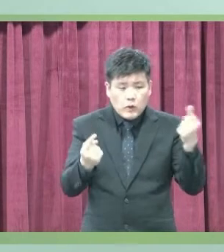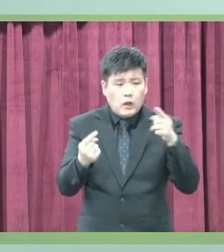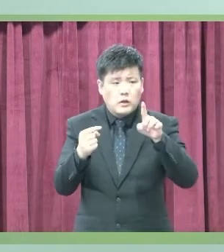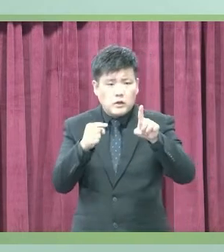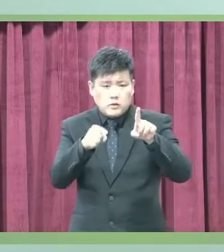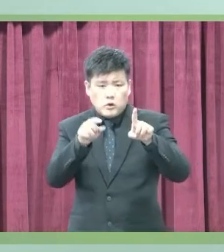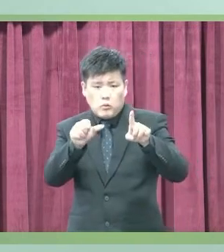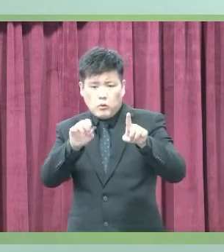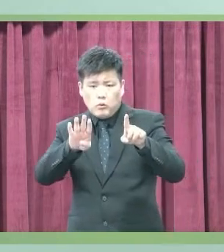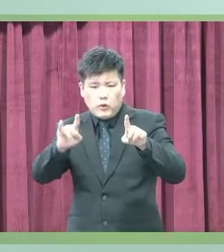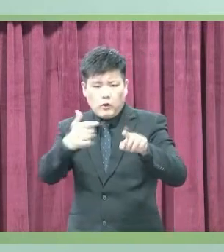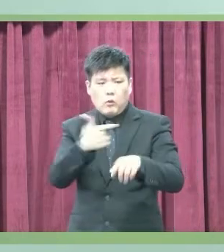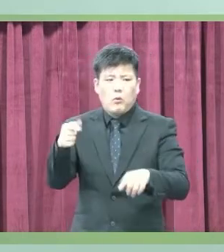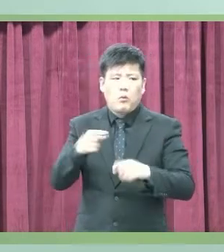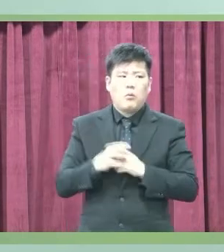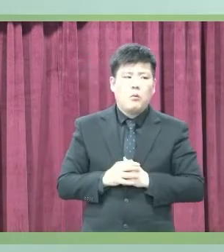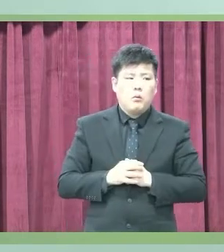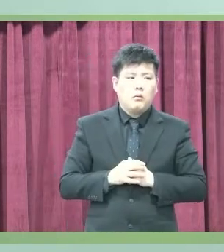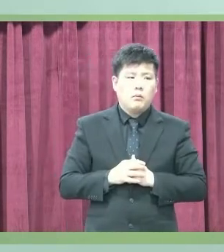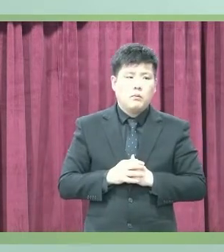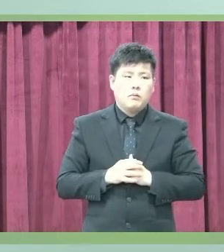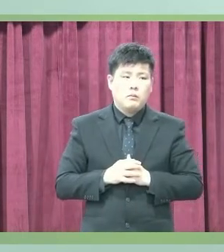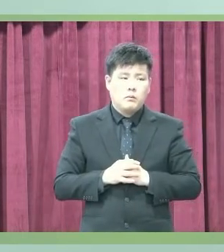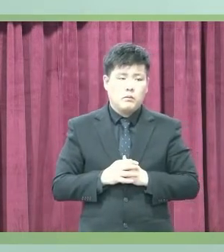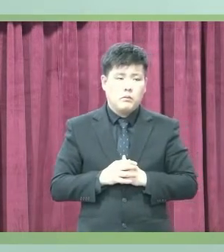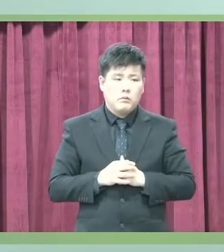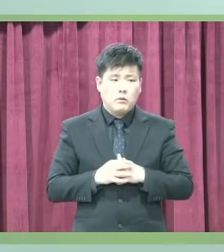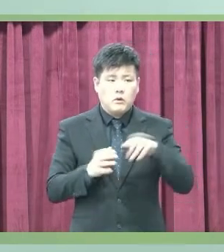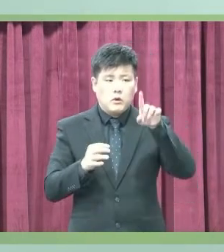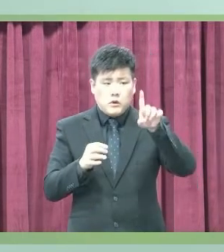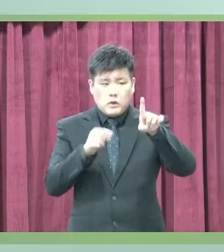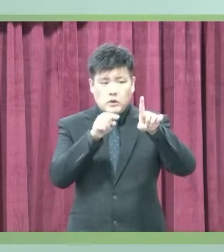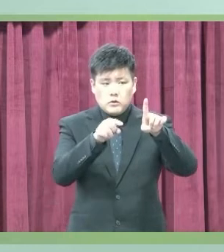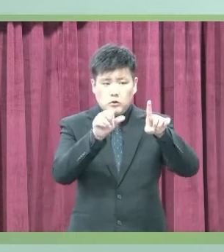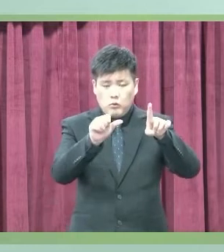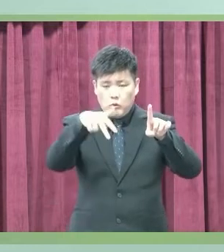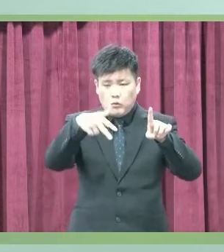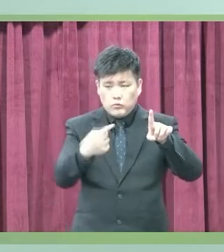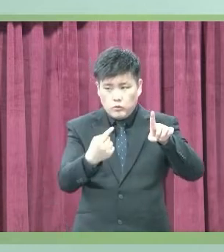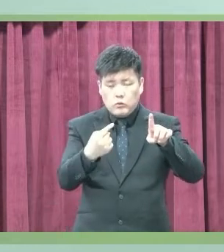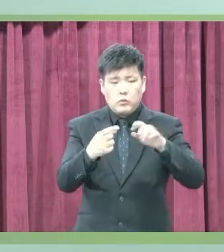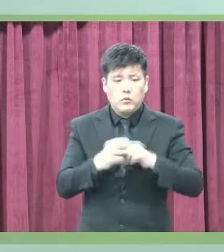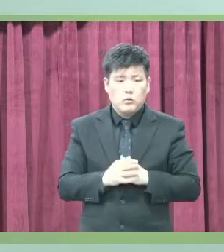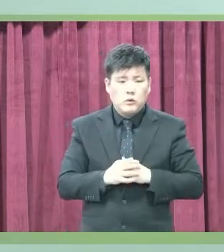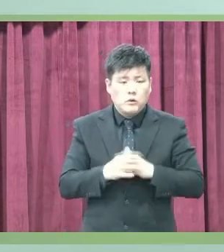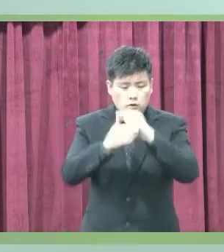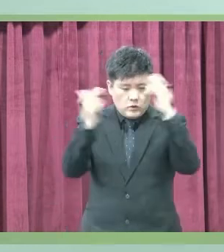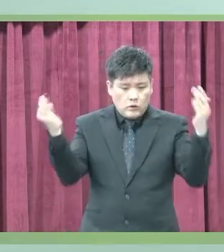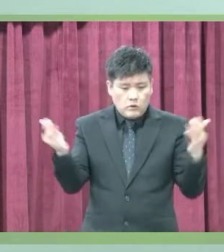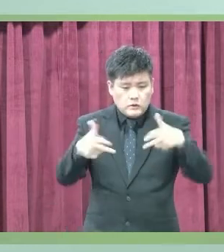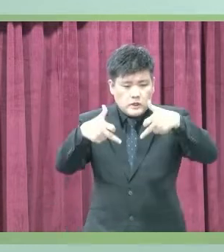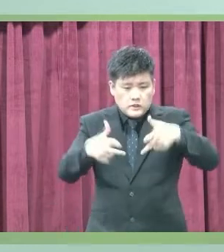고령 검진 미수검자의 연간 총 진료비는 1.5조 원으로 장애인 전체 검진 대상자의 총